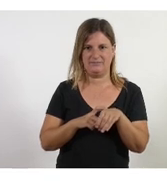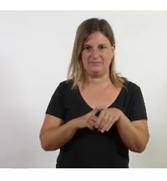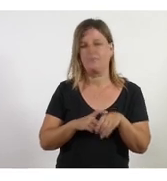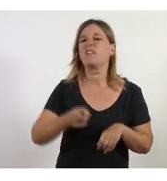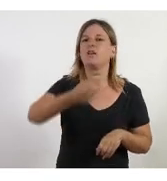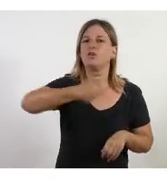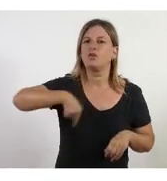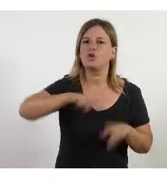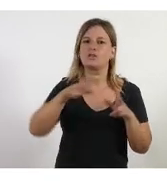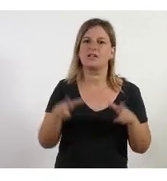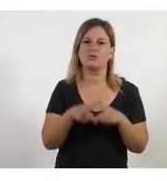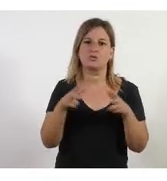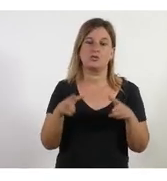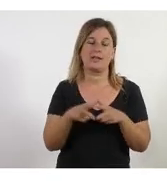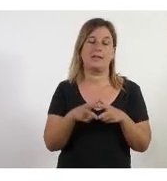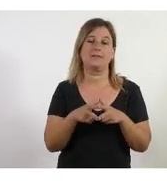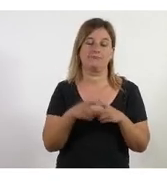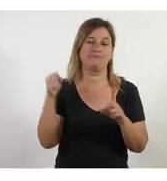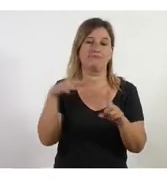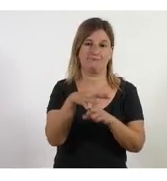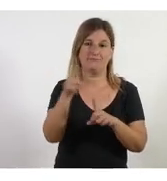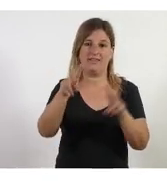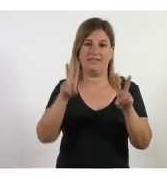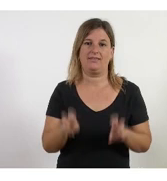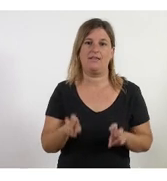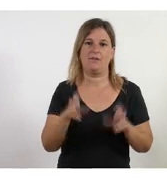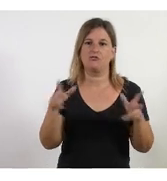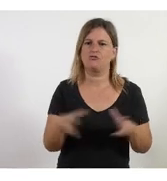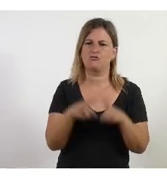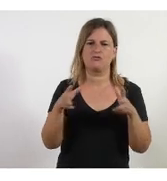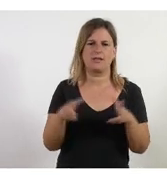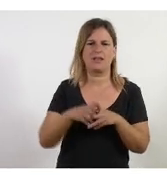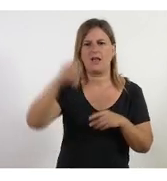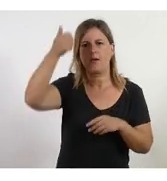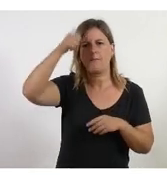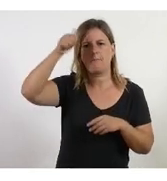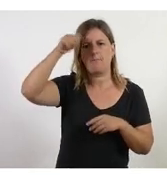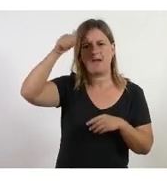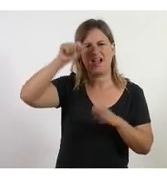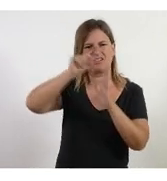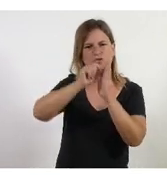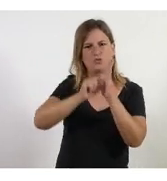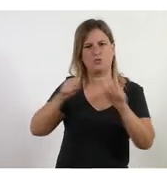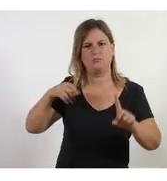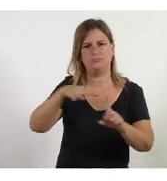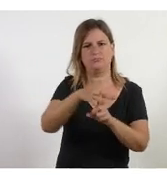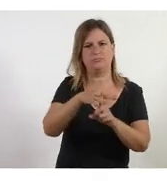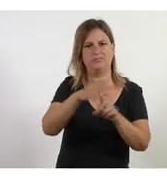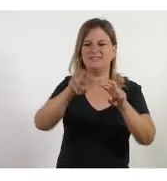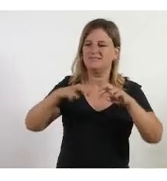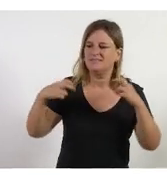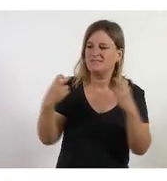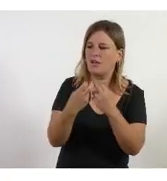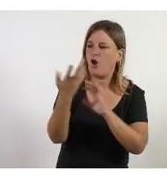nostra societat és un reflex d'això. Una societat masculinitzada no se senta al voltant del foc